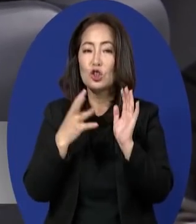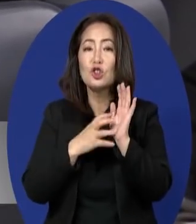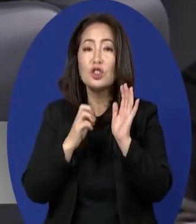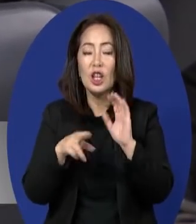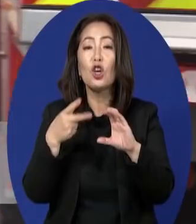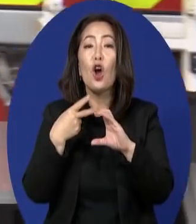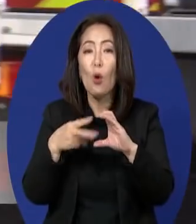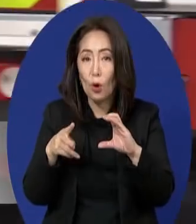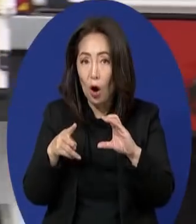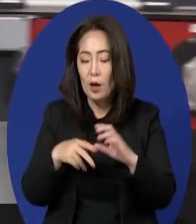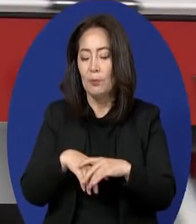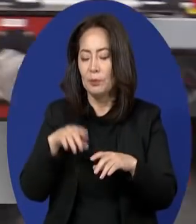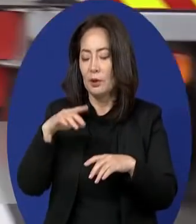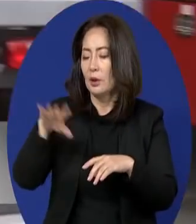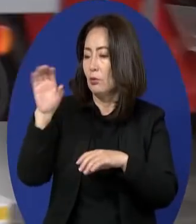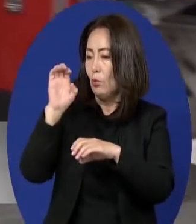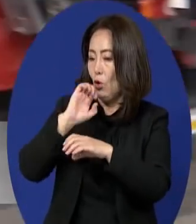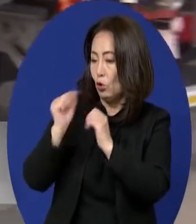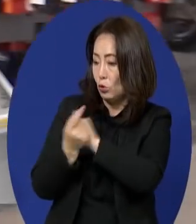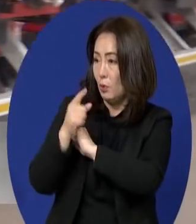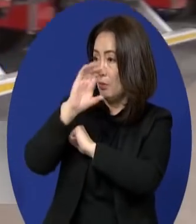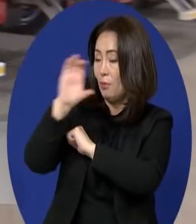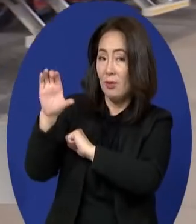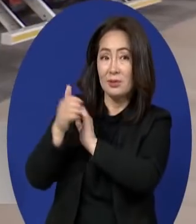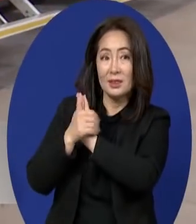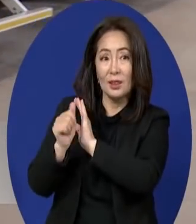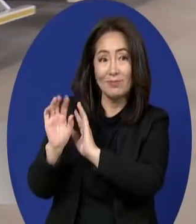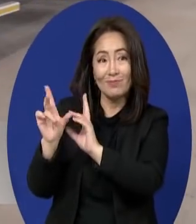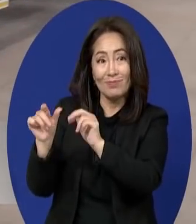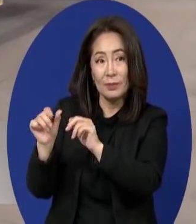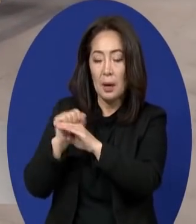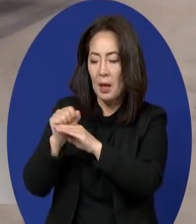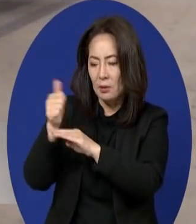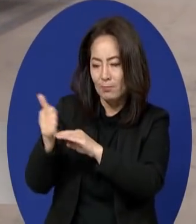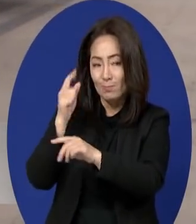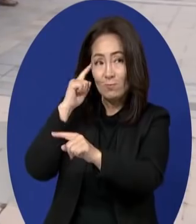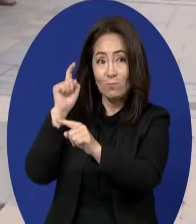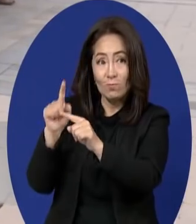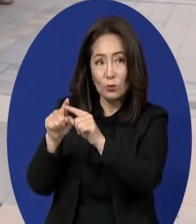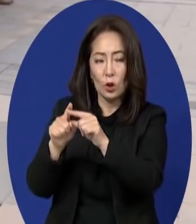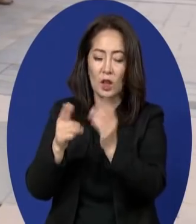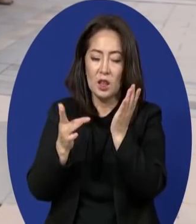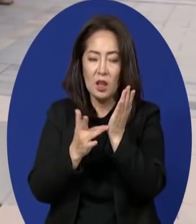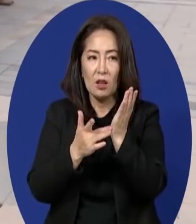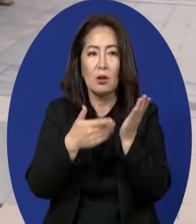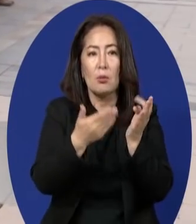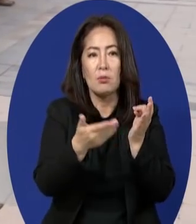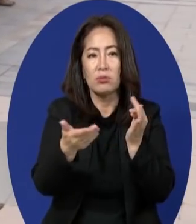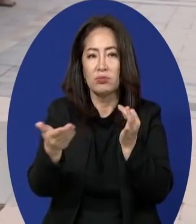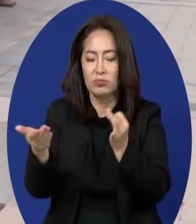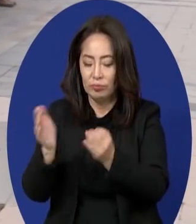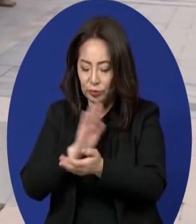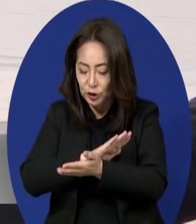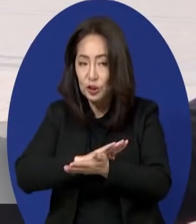Засгийн газрын зүгээс онцгой байдлын албаны чадвахыг сайжруулах мөн бэлэн байдлыг хангах зорилгоор үе шаттай техник технологиудыг шинжилж